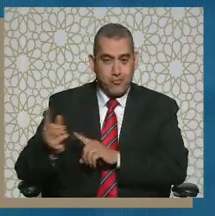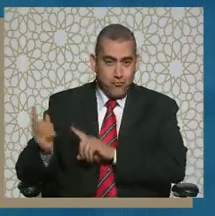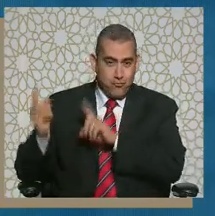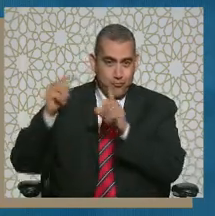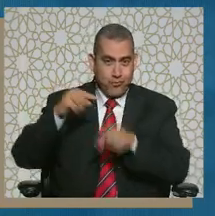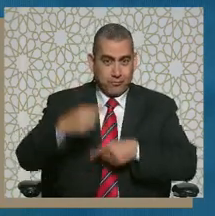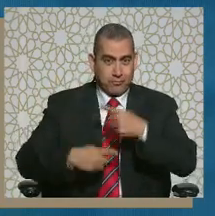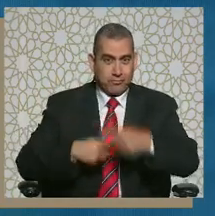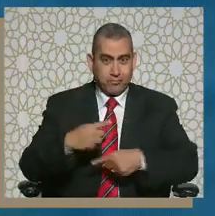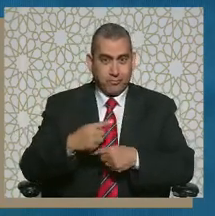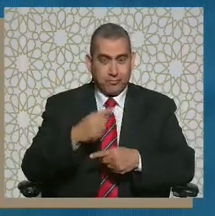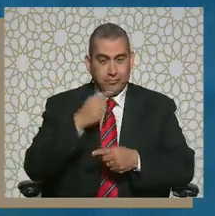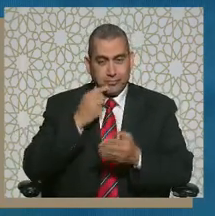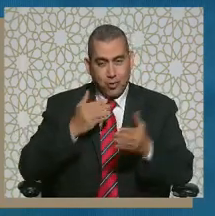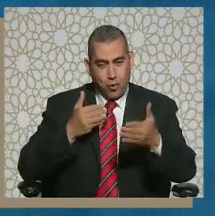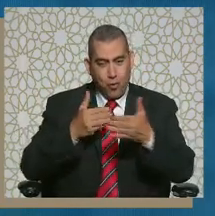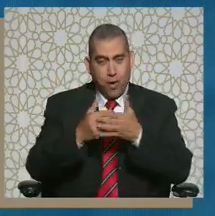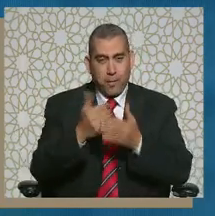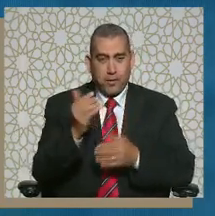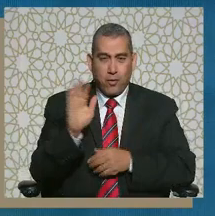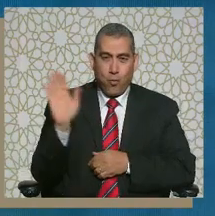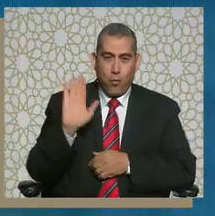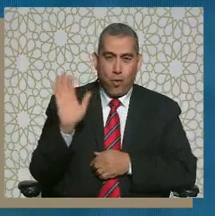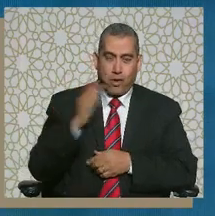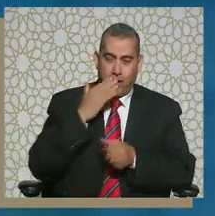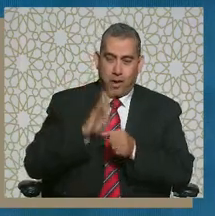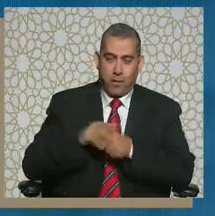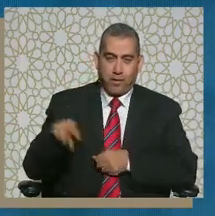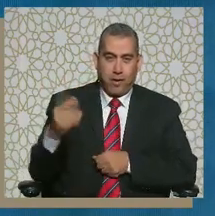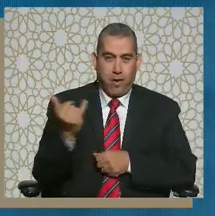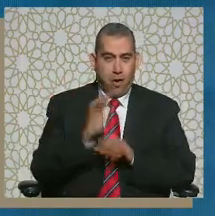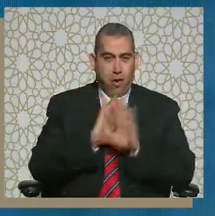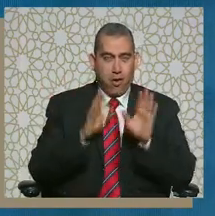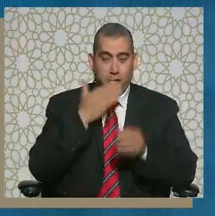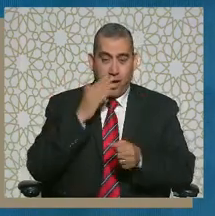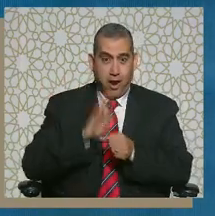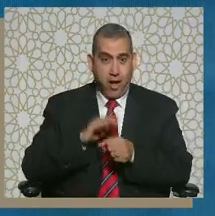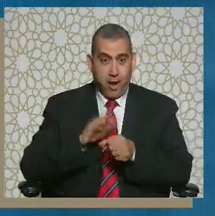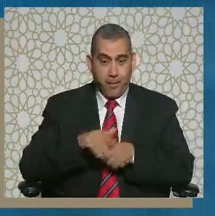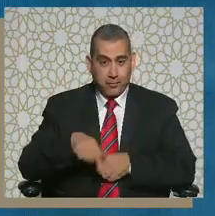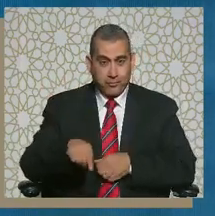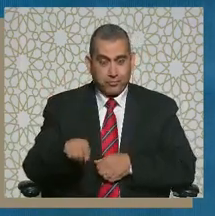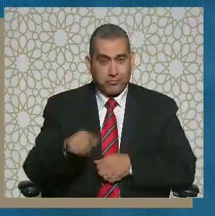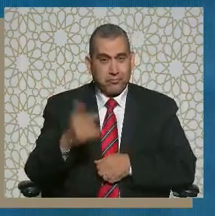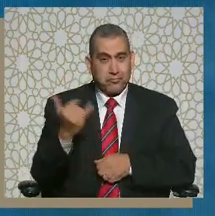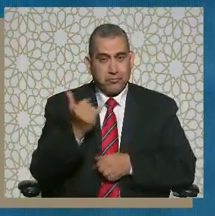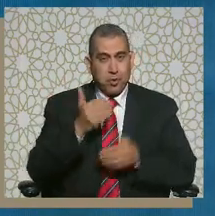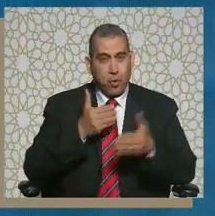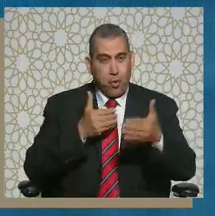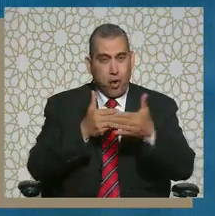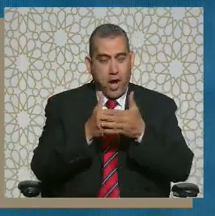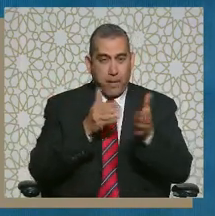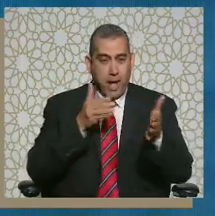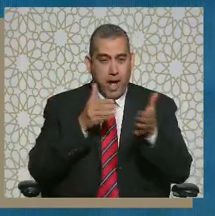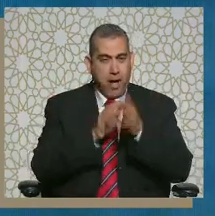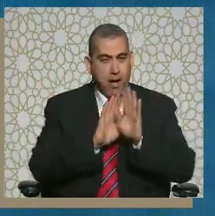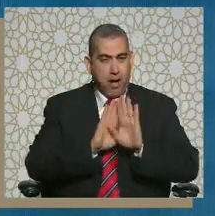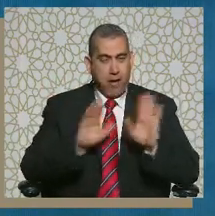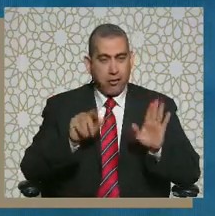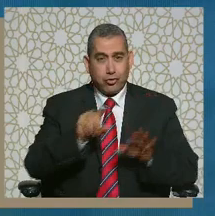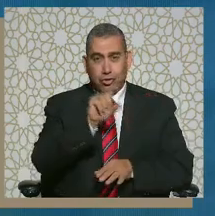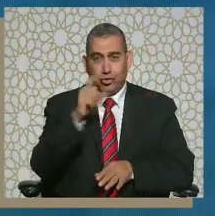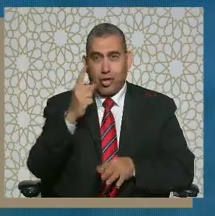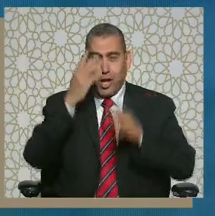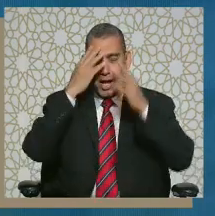ما قربنا نودع رمضان رمضان واحنا بنقرب على نهايته وهو الشهر